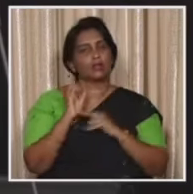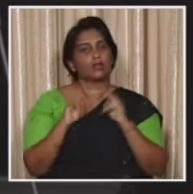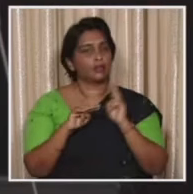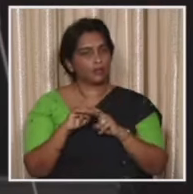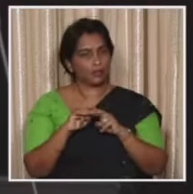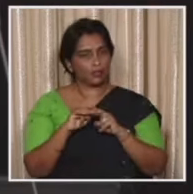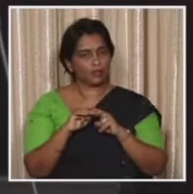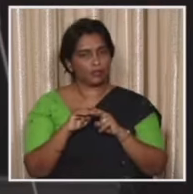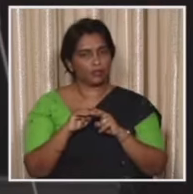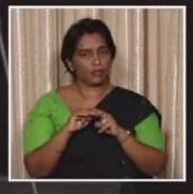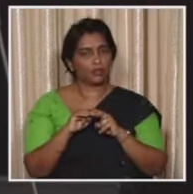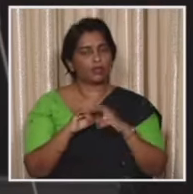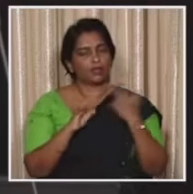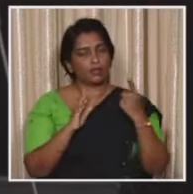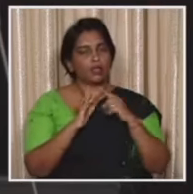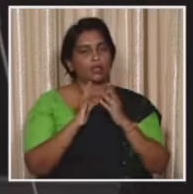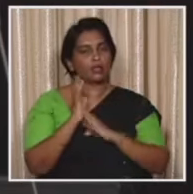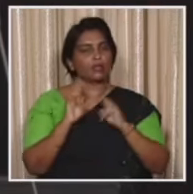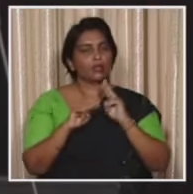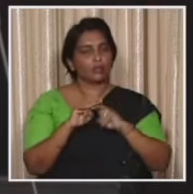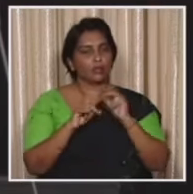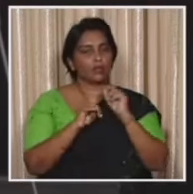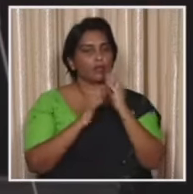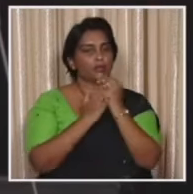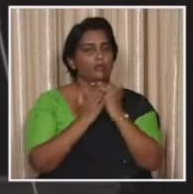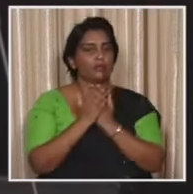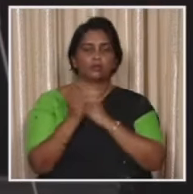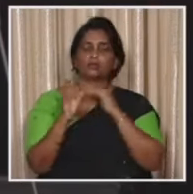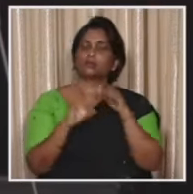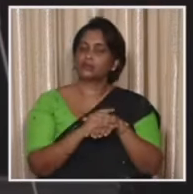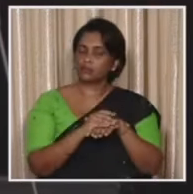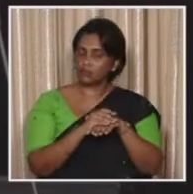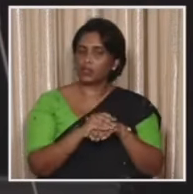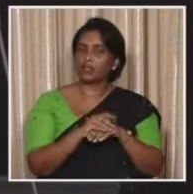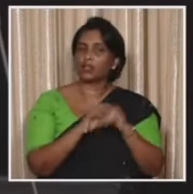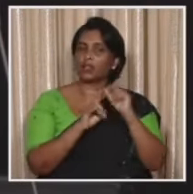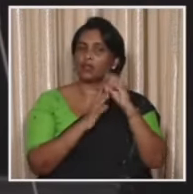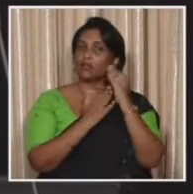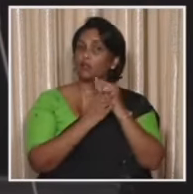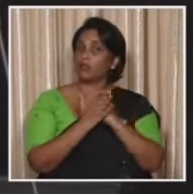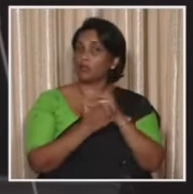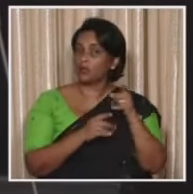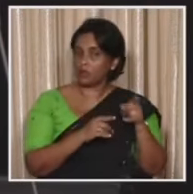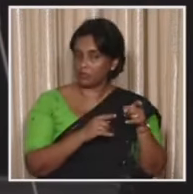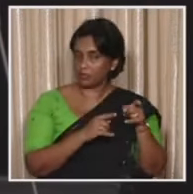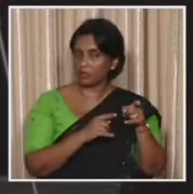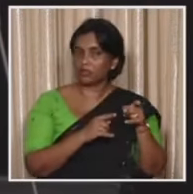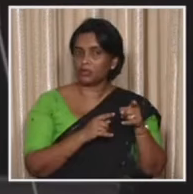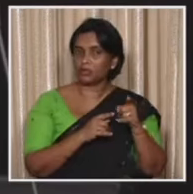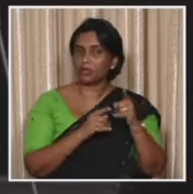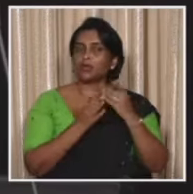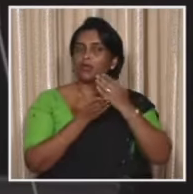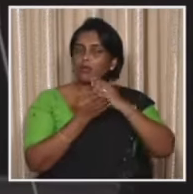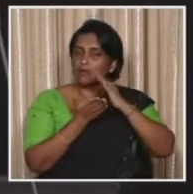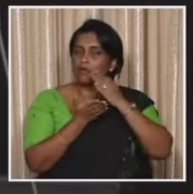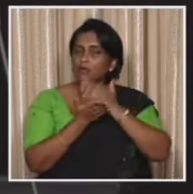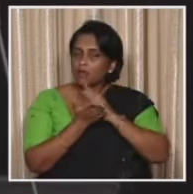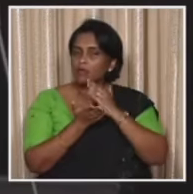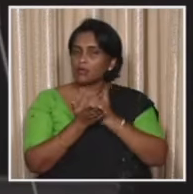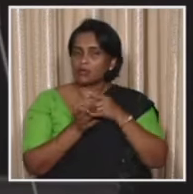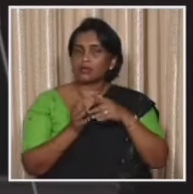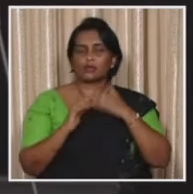අරමුදලේ නැත්නම් IMF ප්‍රෝග්‍රෑම් එකකට බැඳිලා ඉන්නවා. ඒ ප්‍රෝග්‍රෑම් එකේ තියෙනවා කොටස් වශයෙන් අපි ගත